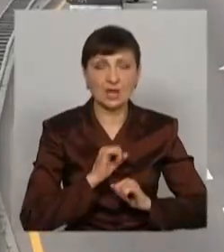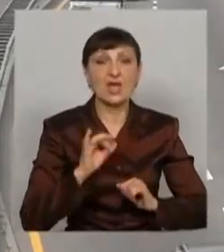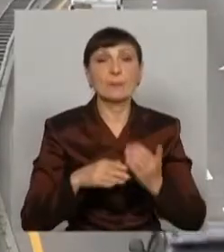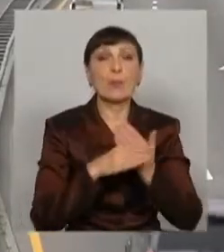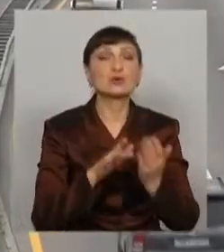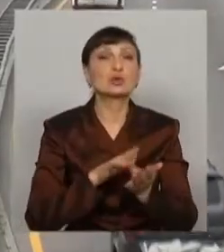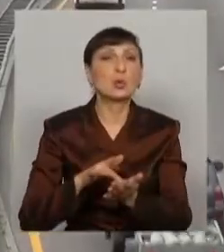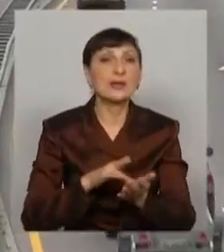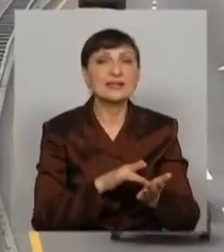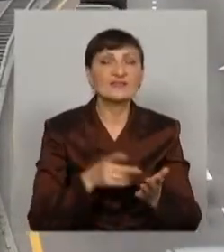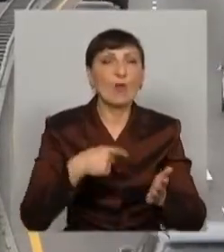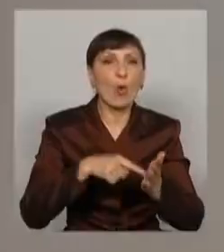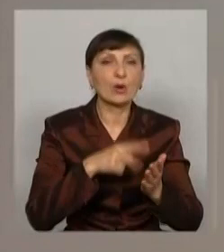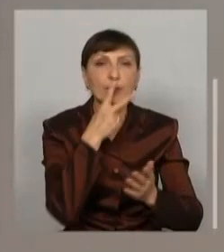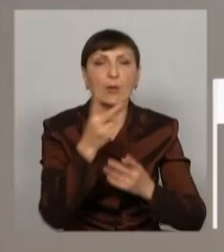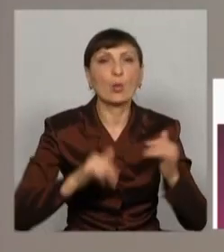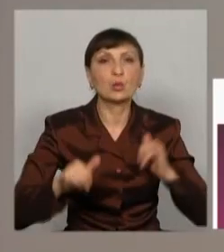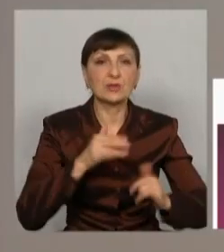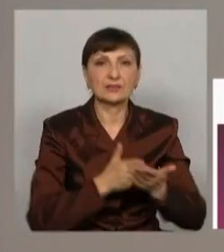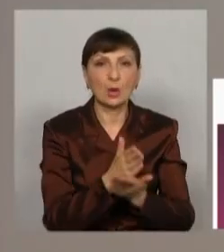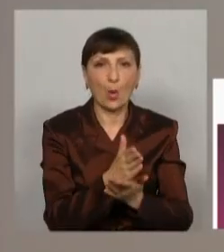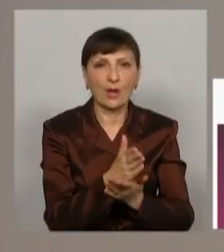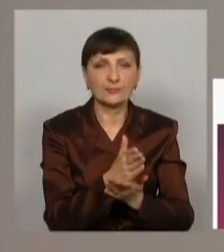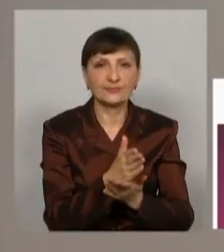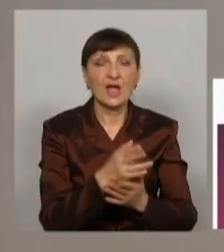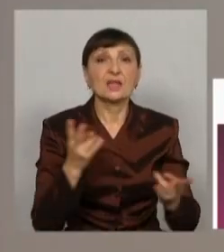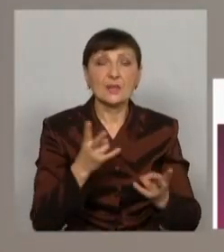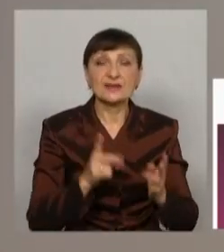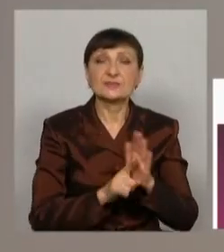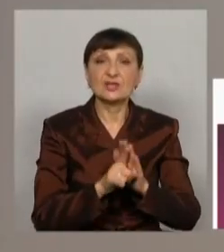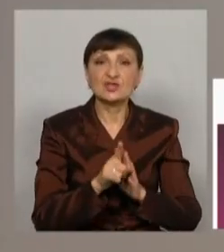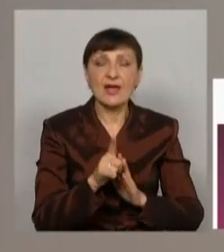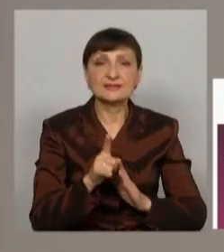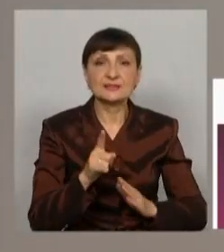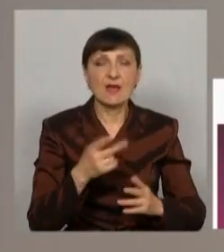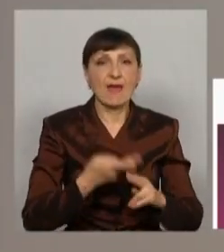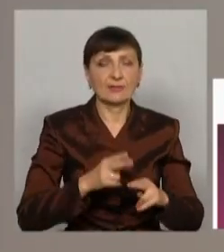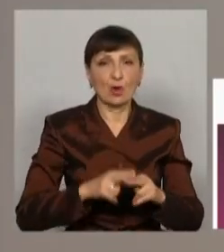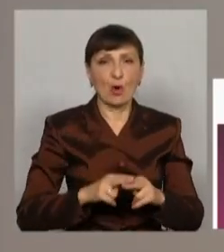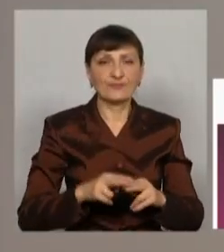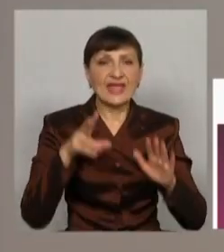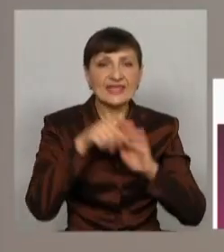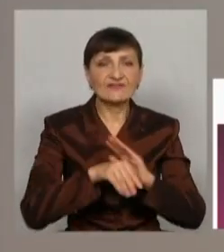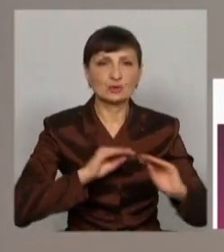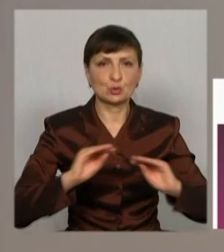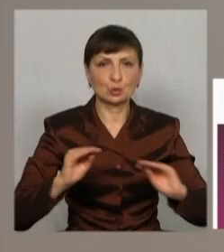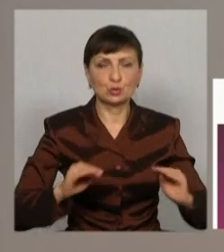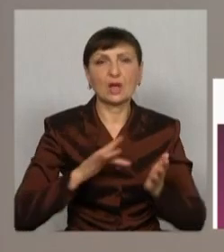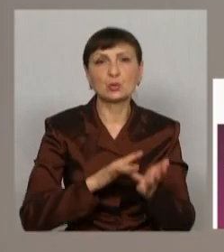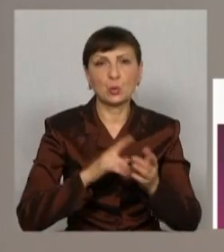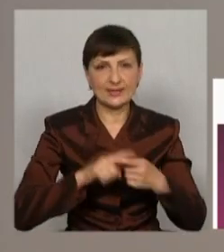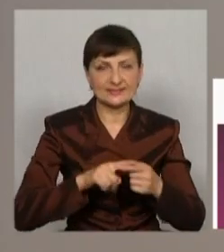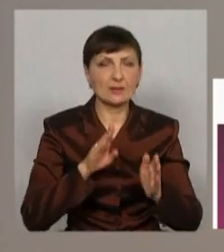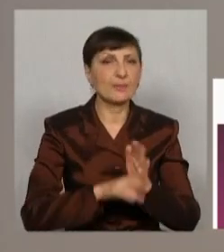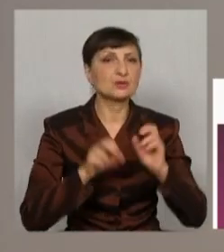туристам ориентироваться в городе. Туристы сюда все-таки приезжали. Необходимо сначала начать с базовых вещей. Это инфраструктура туристическая, это